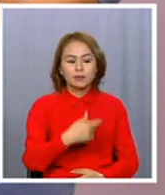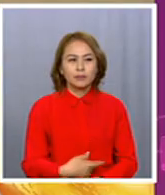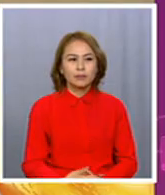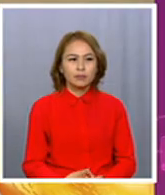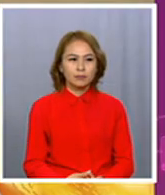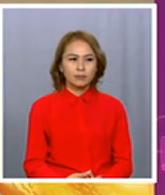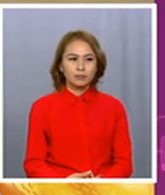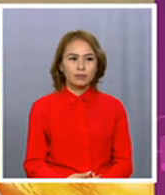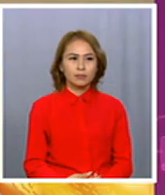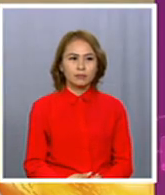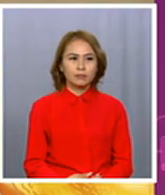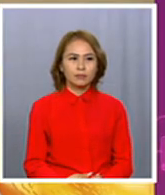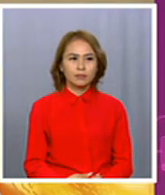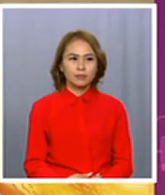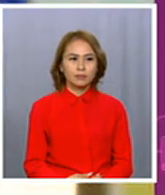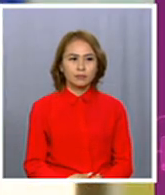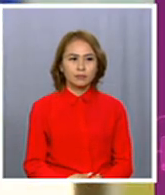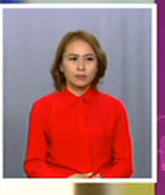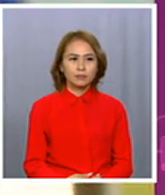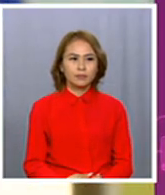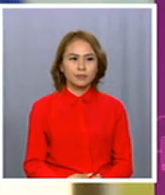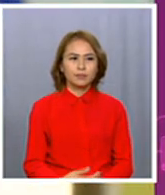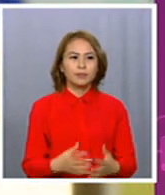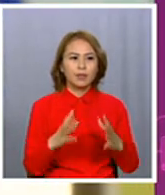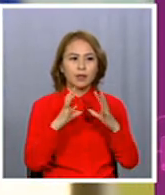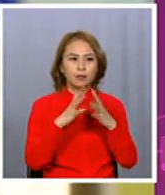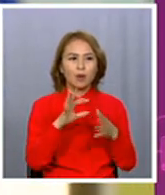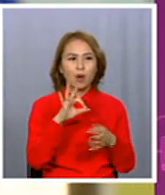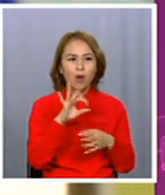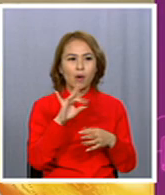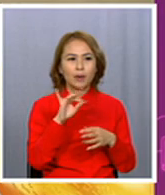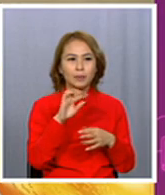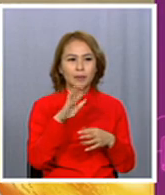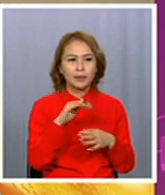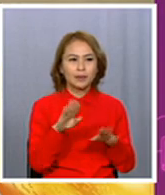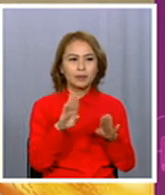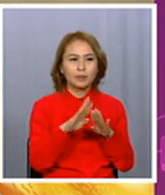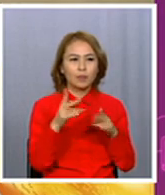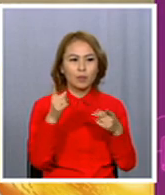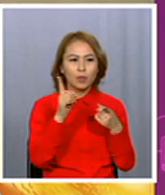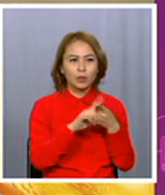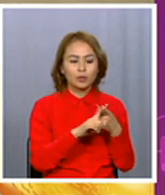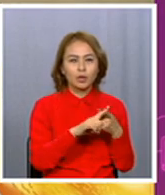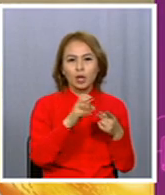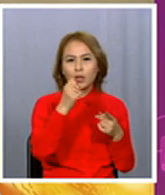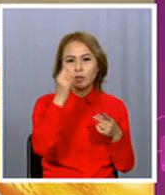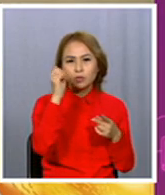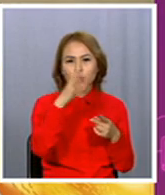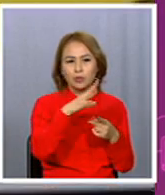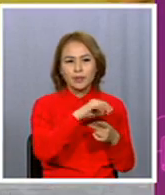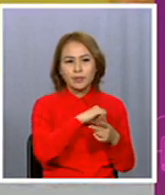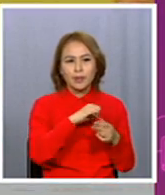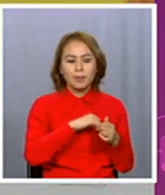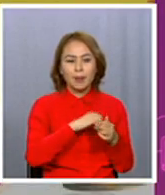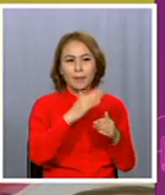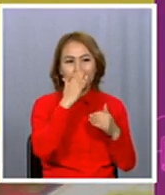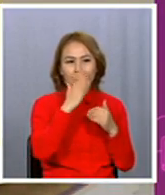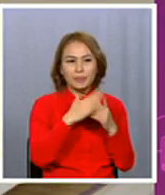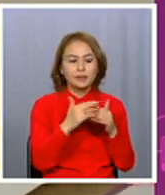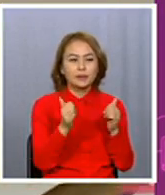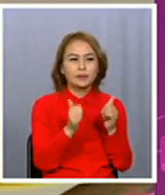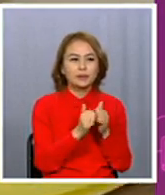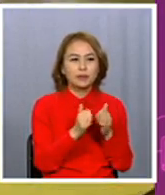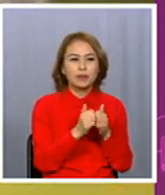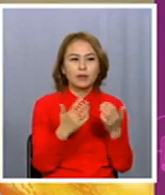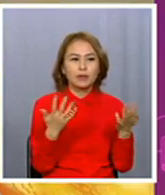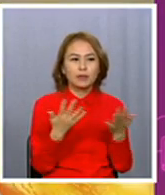көрейік. Ал енді ғаламшарларды орбиталар бойынша орналастырайық. Күнге ең жақын орналасқан қандай ғаламшар?